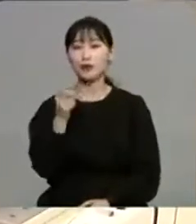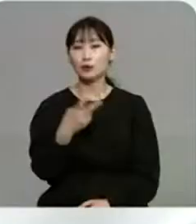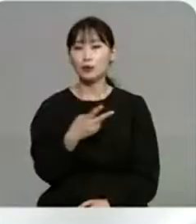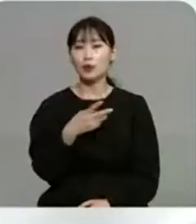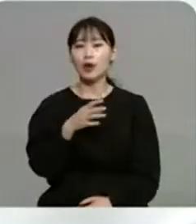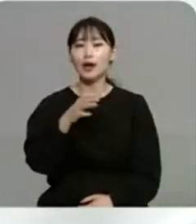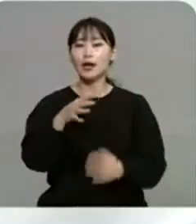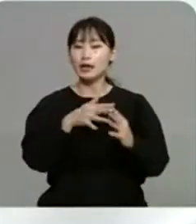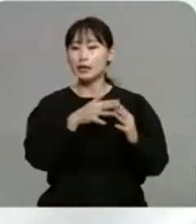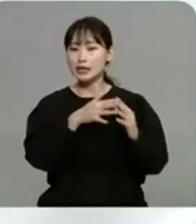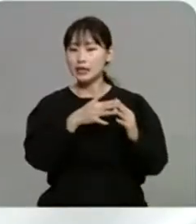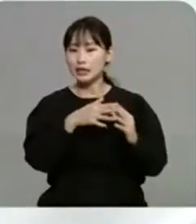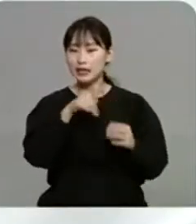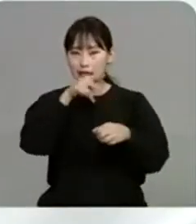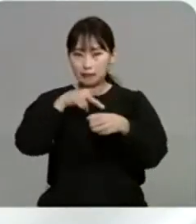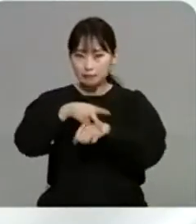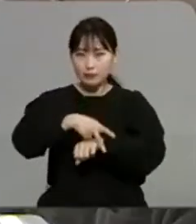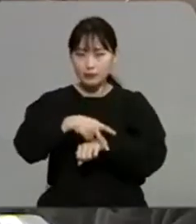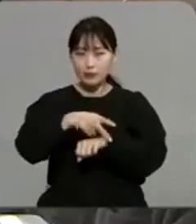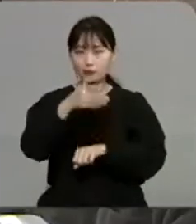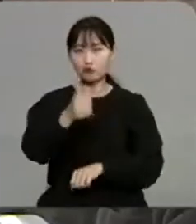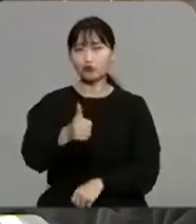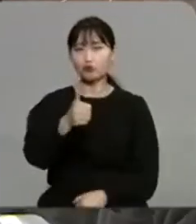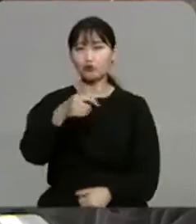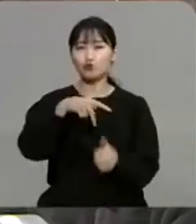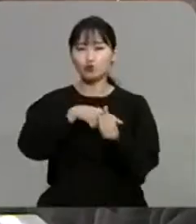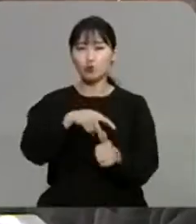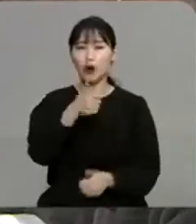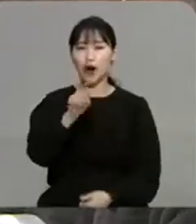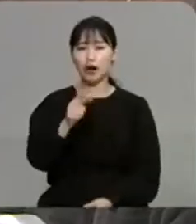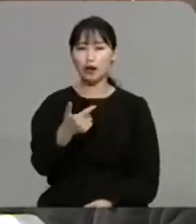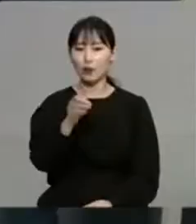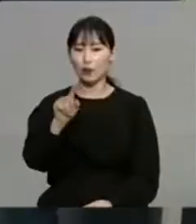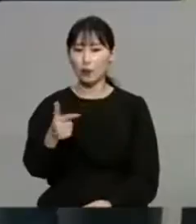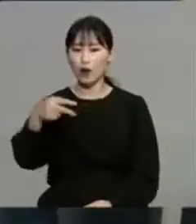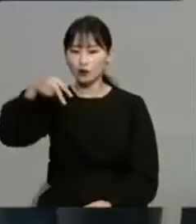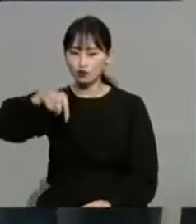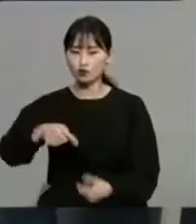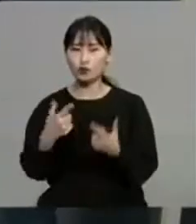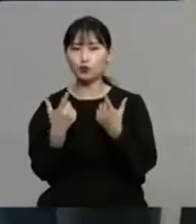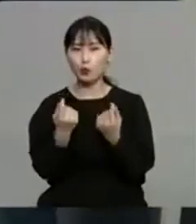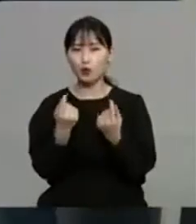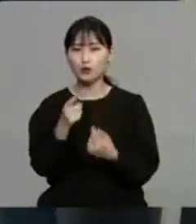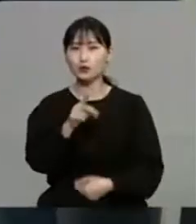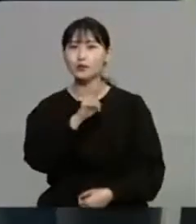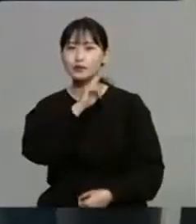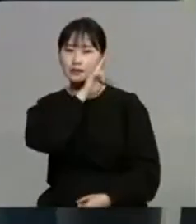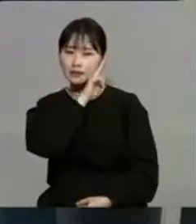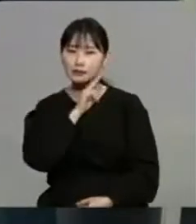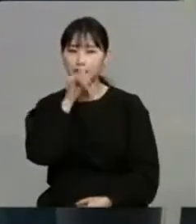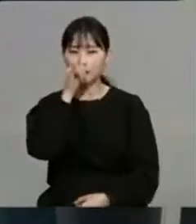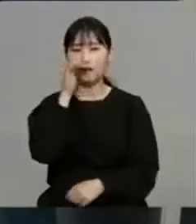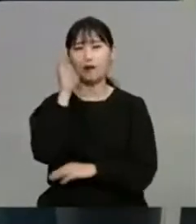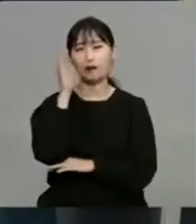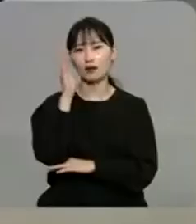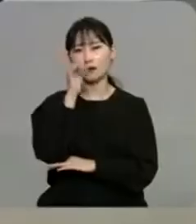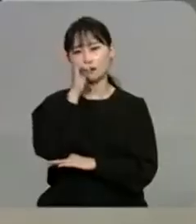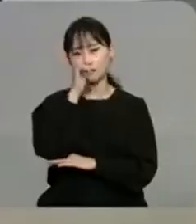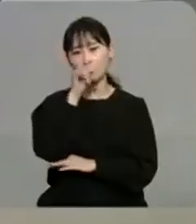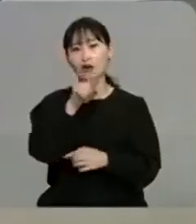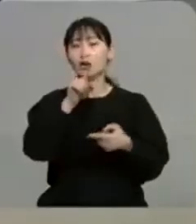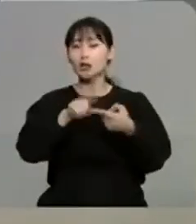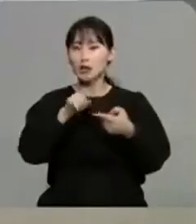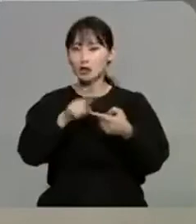예비후보 도 데뷔 토트 정황이 다수 포착됐다 고 의혹을 제기했습니다 해당 후보들이 각각 이 같은 의혹을 삶과 관리